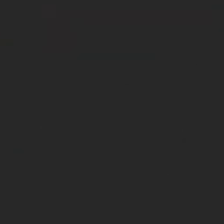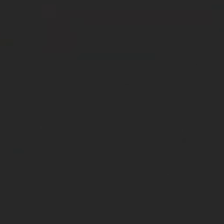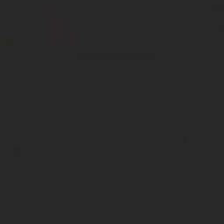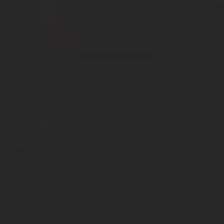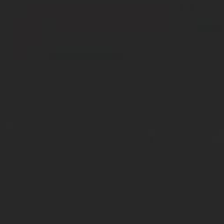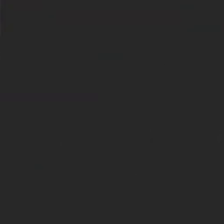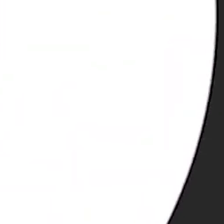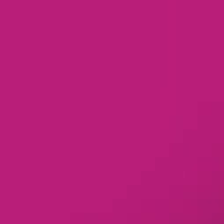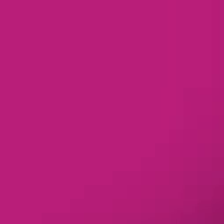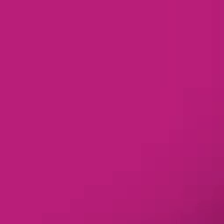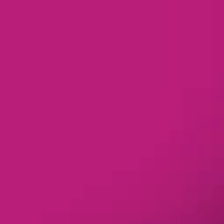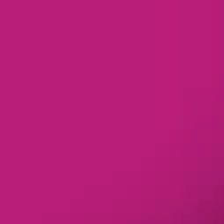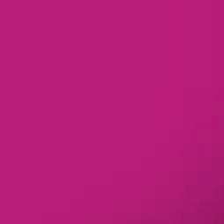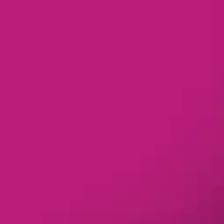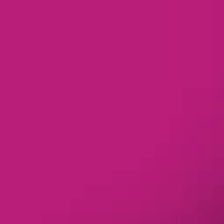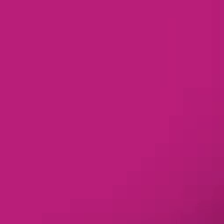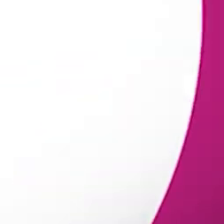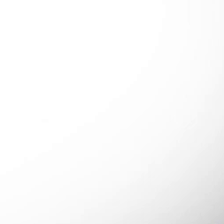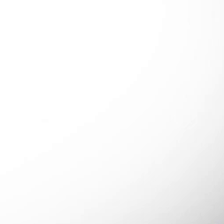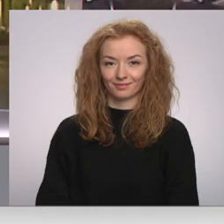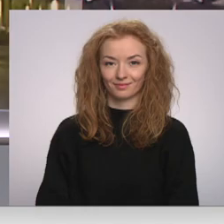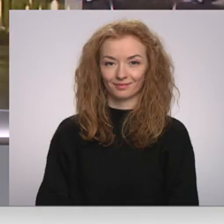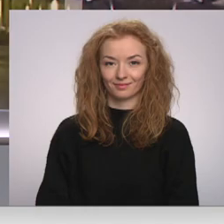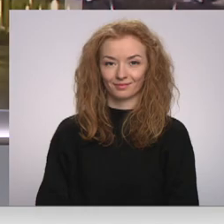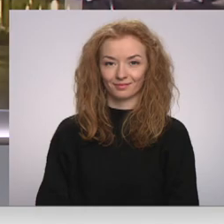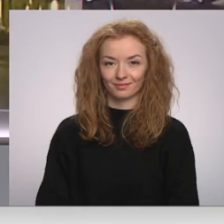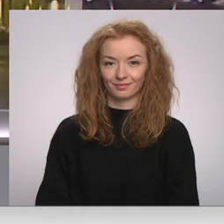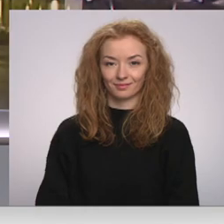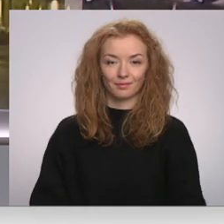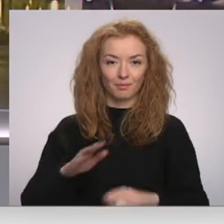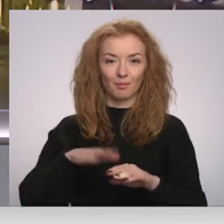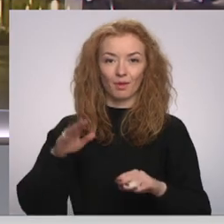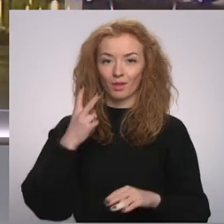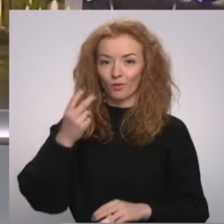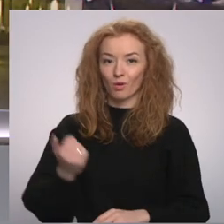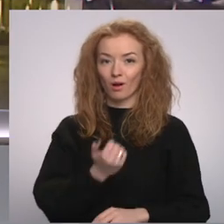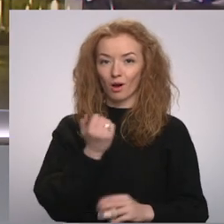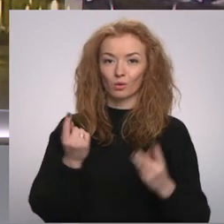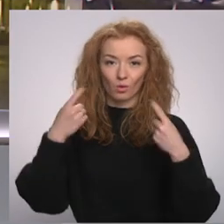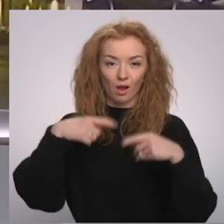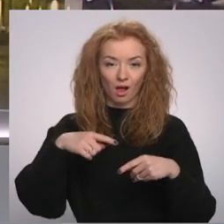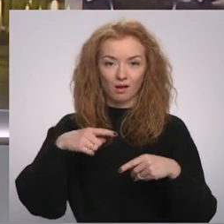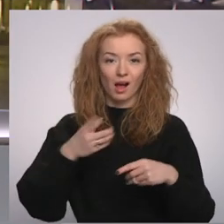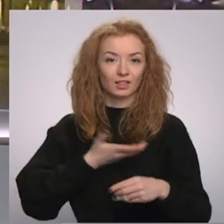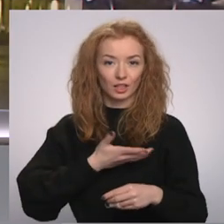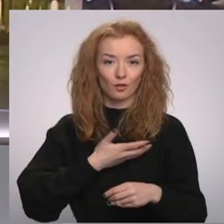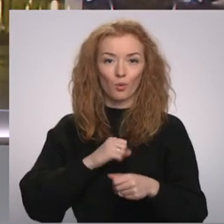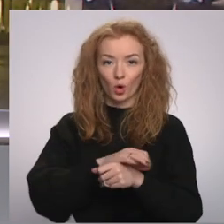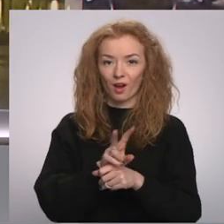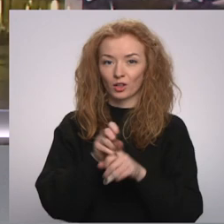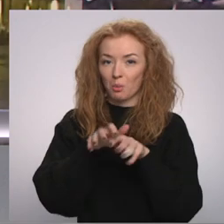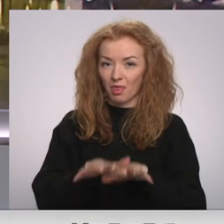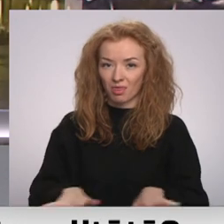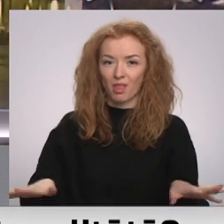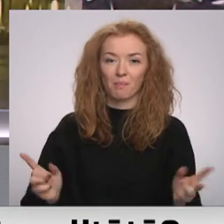Re! Viss ēters ir te! Pēdējo divu gadu laikā Latvijā dzīvojam Covid-pandēmijas apstākļos